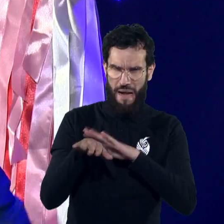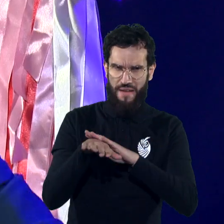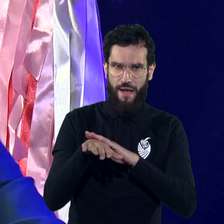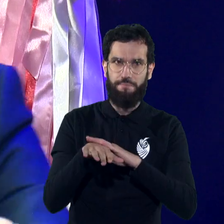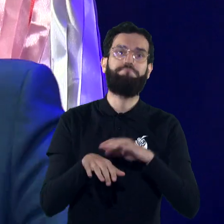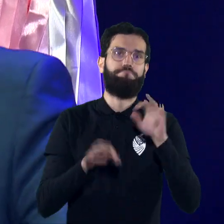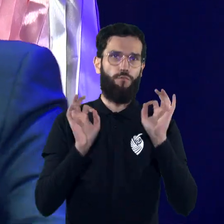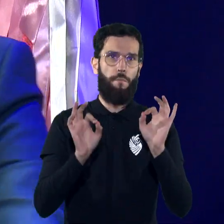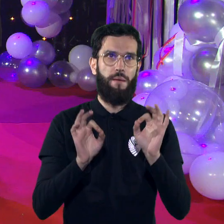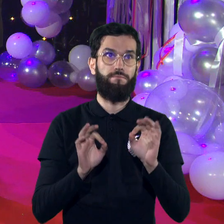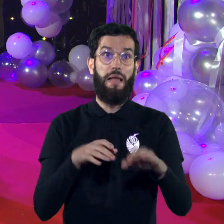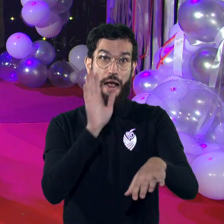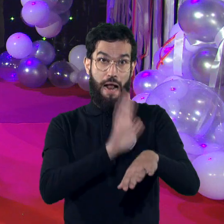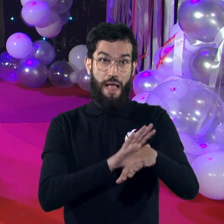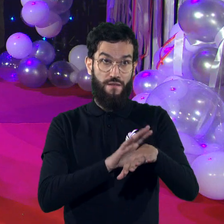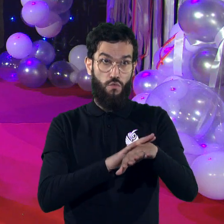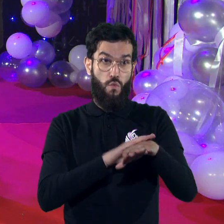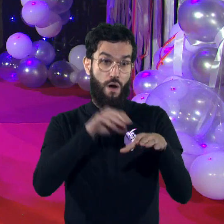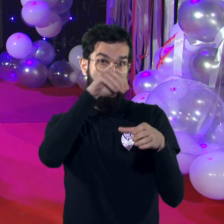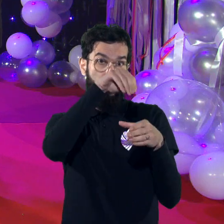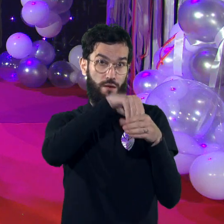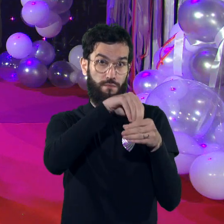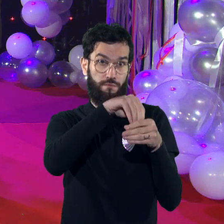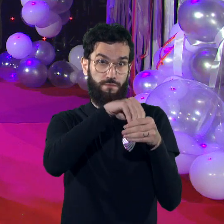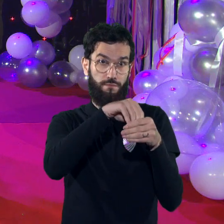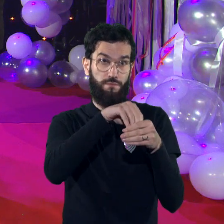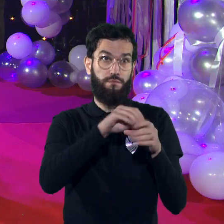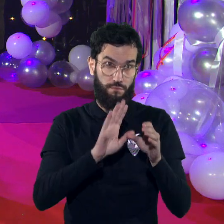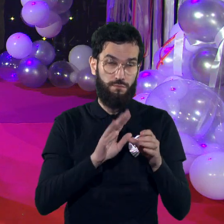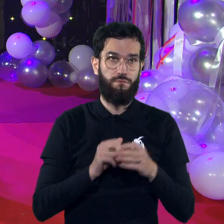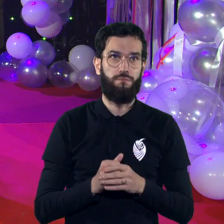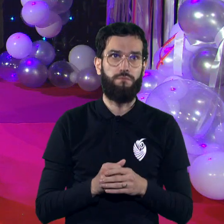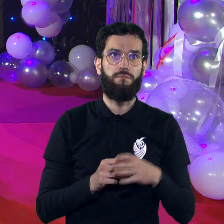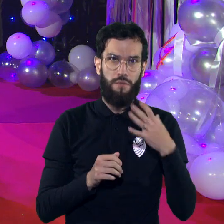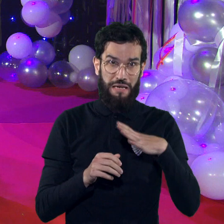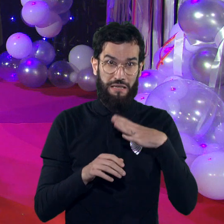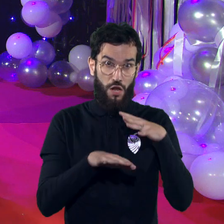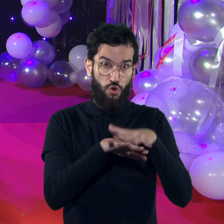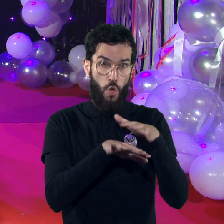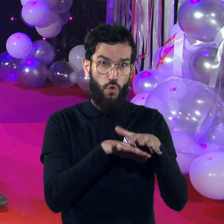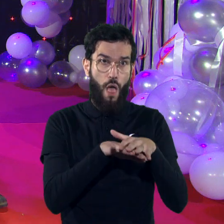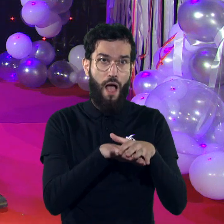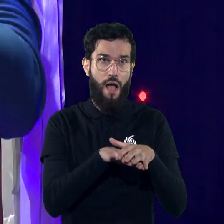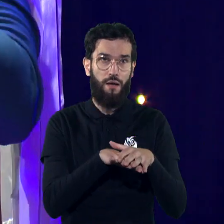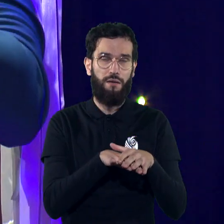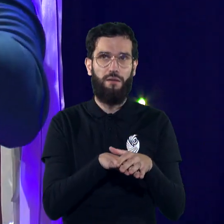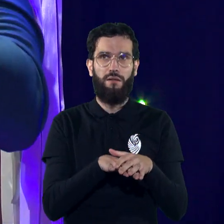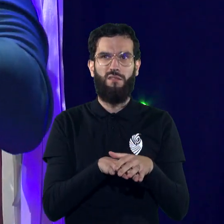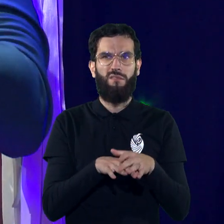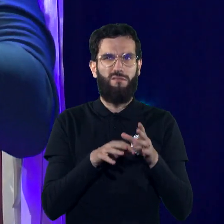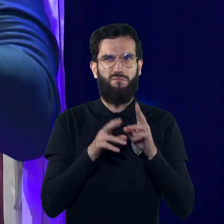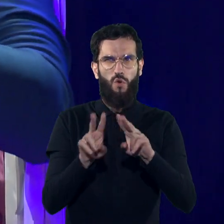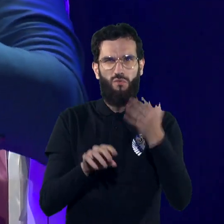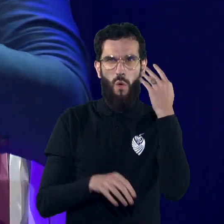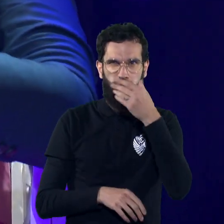Áno. Dobre, tak do ľavej ruky skovám tú šatku. Uh-huh. Chceš ju aj kontrolovať? Možno si ju používala tú vreckovku, radšej nie.